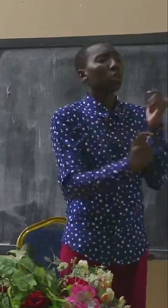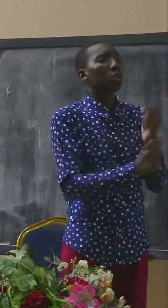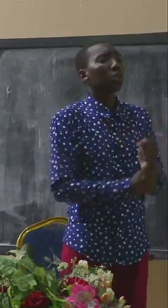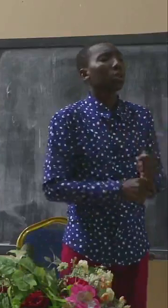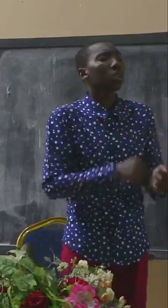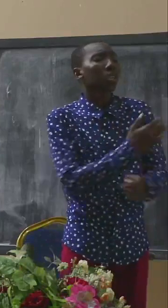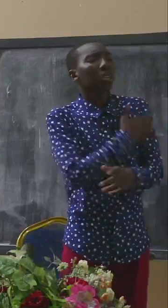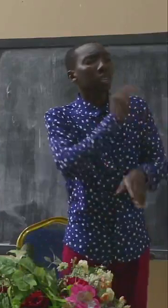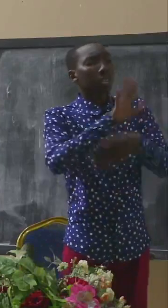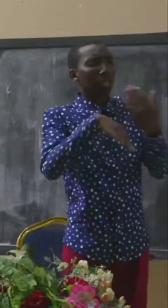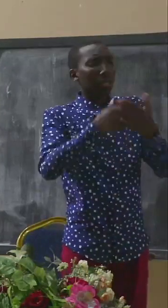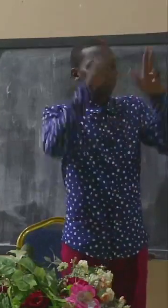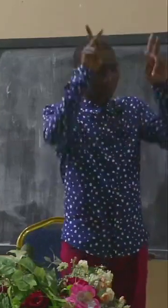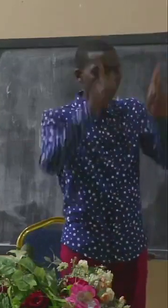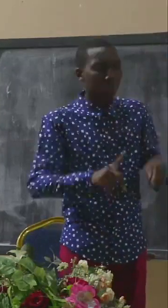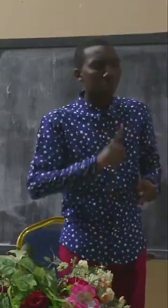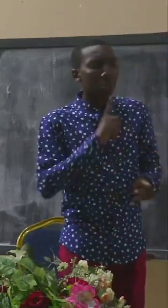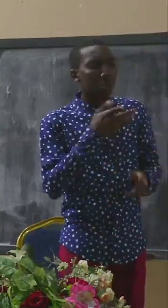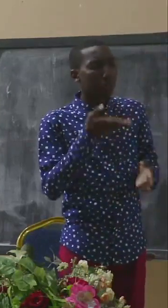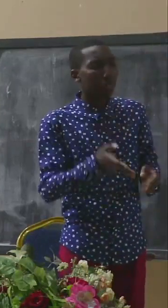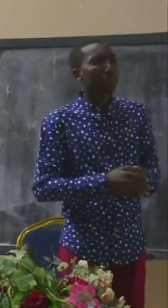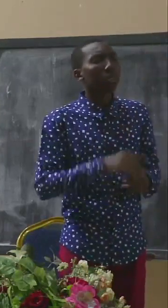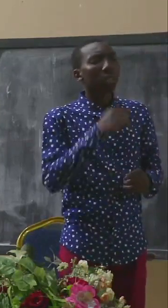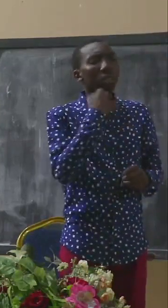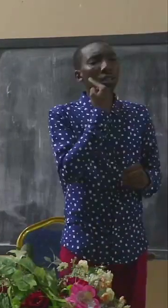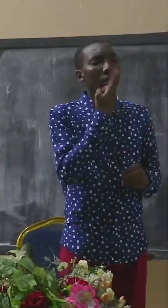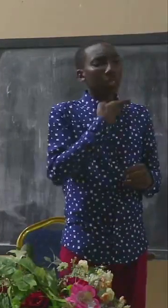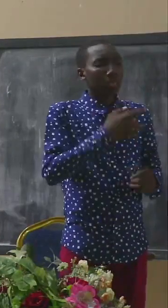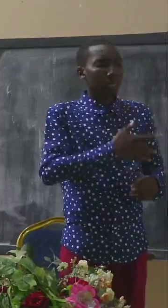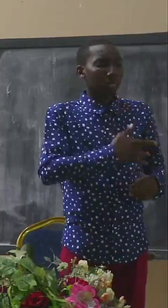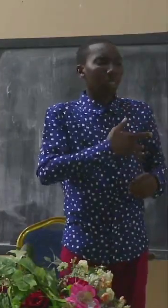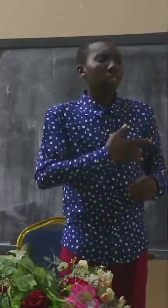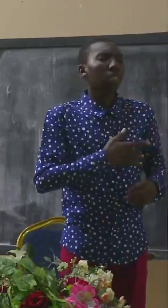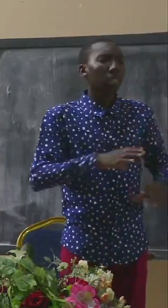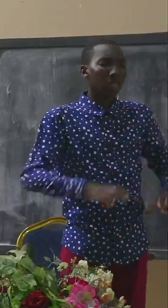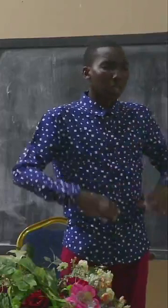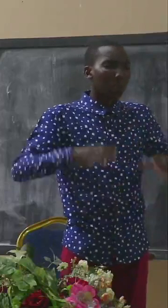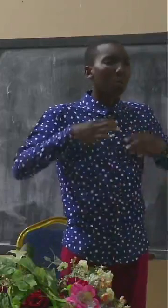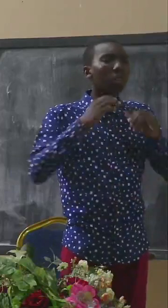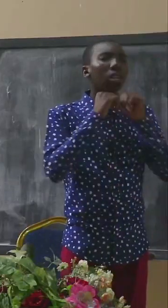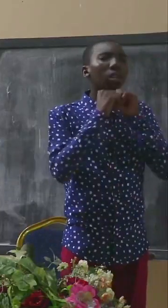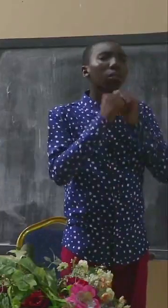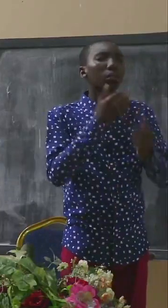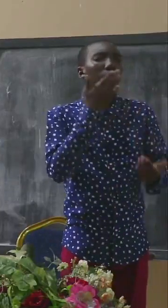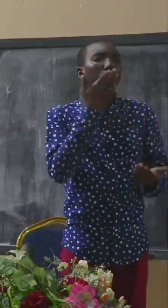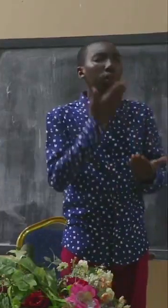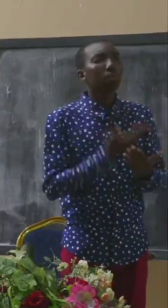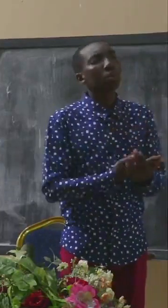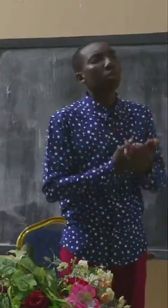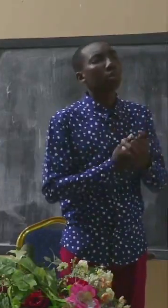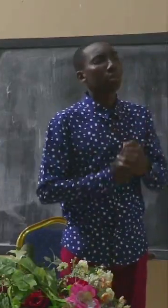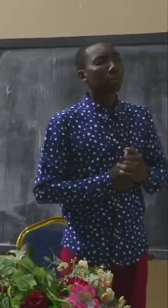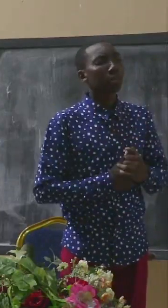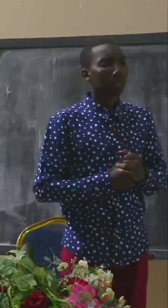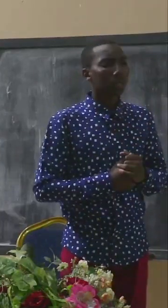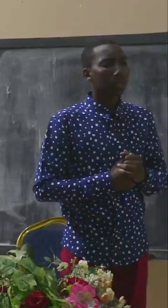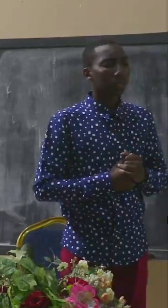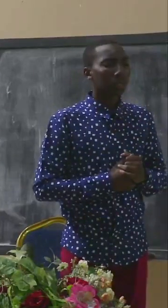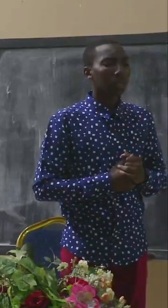guérison. Et tous ceux qui sont ici. Et qui se sentent faibles dans le